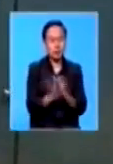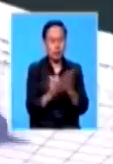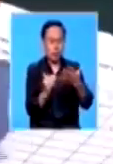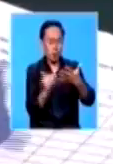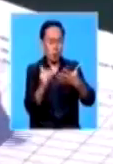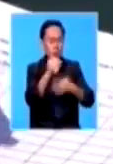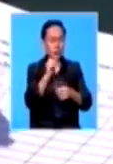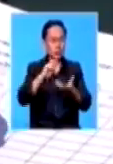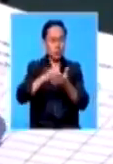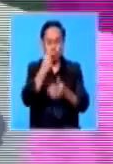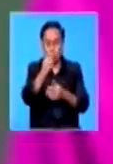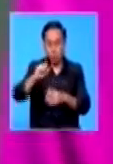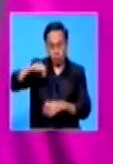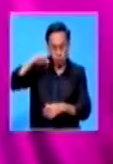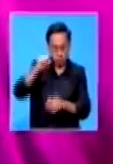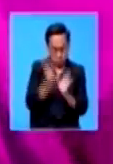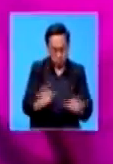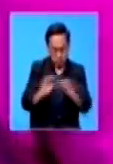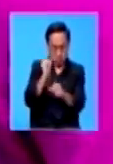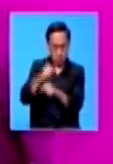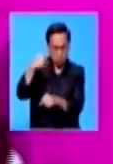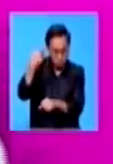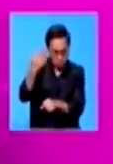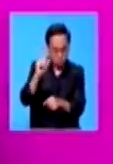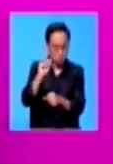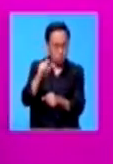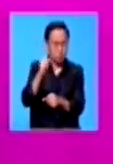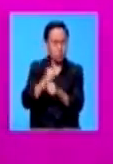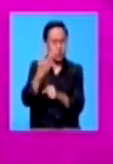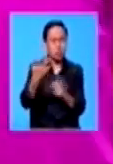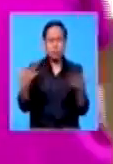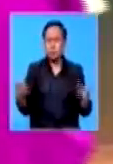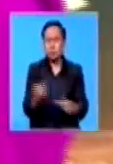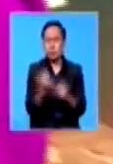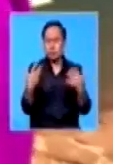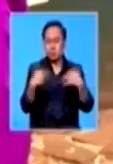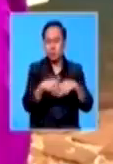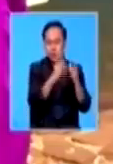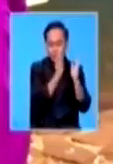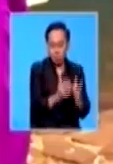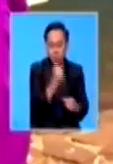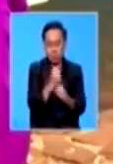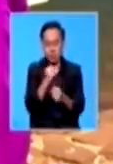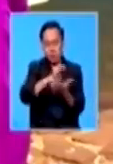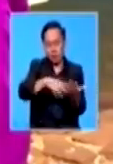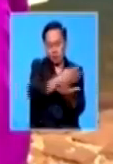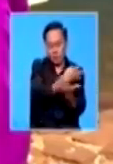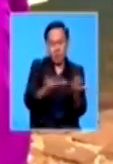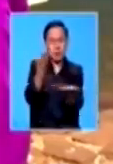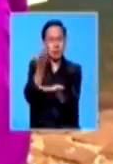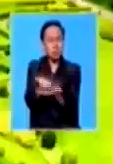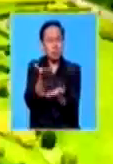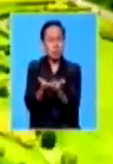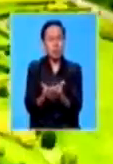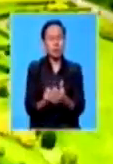นะมันต้องเล็กไปกลางไปใหญ่อะนะเพราะนั้นสอดคล้องให้หมดนะครับแผนงานโครงการการใช้คนต่างๆแล้วแต่อย่างบูรการภายใต้ยุ